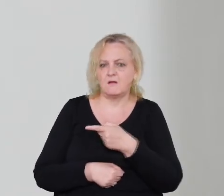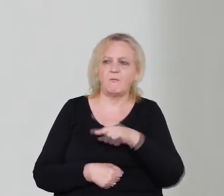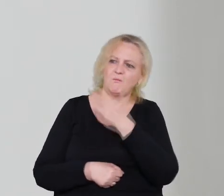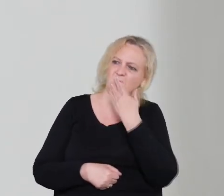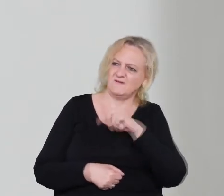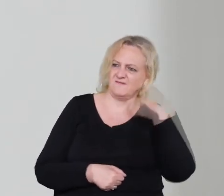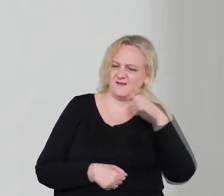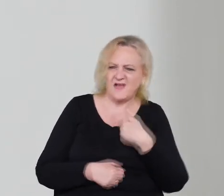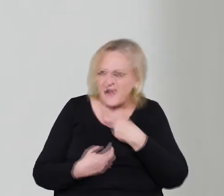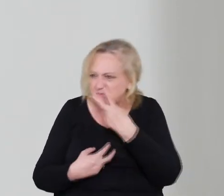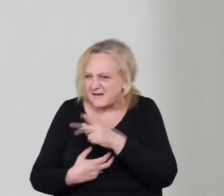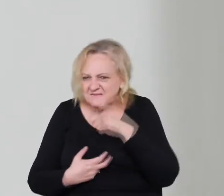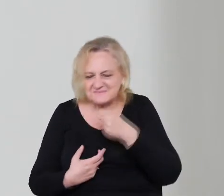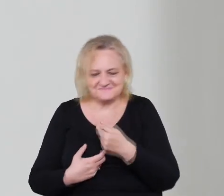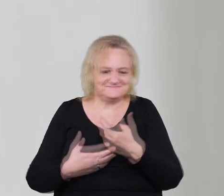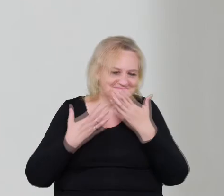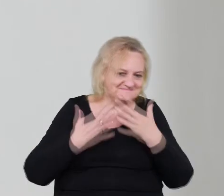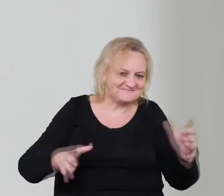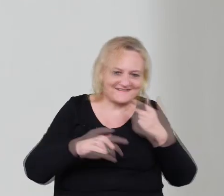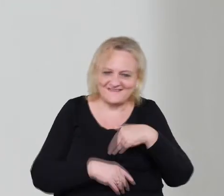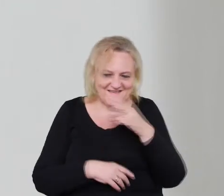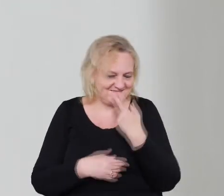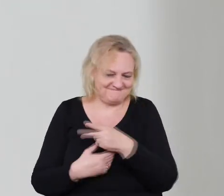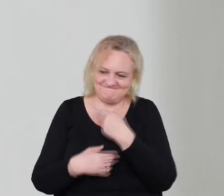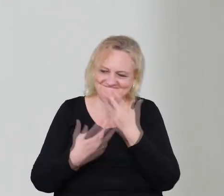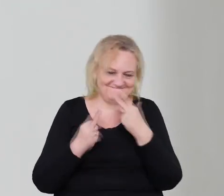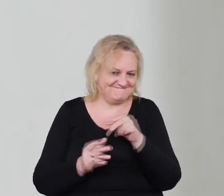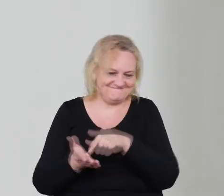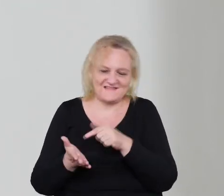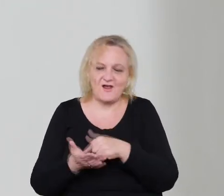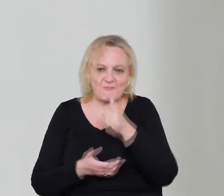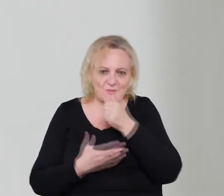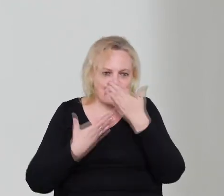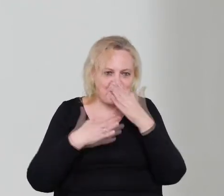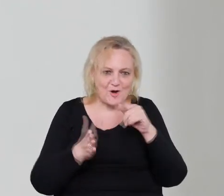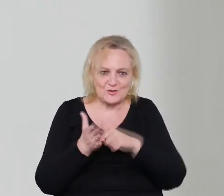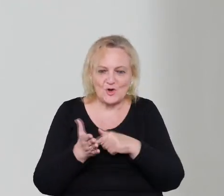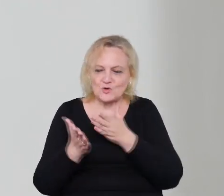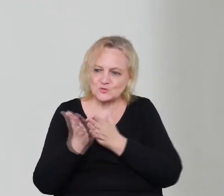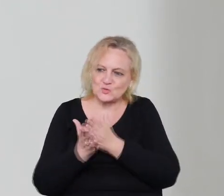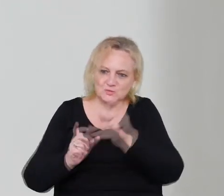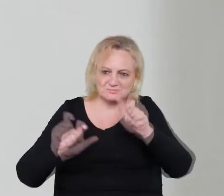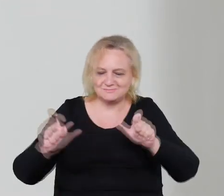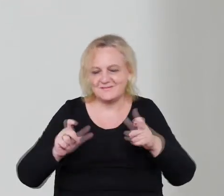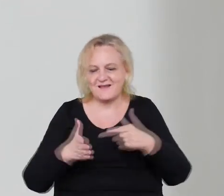powieszenie nie było samoistne i to po prostu też była próba pokazania że te służby są nie tylko aktywne Białorusi